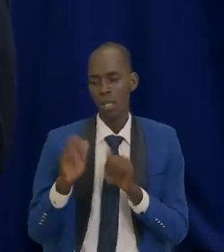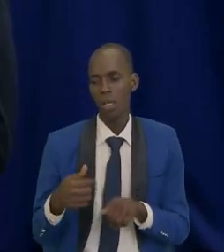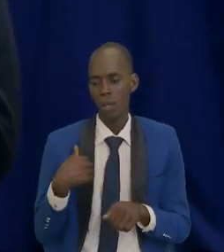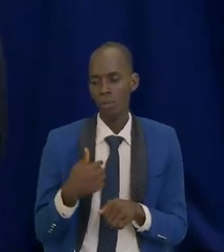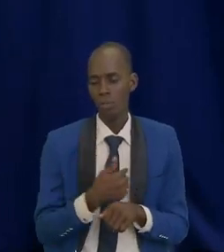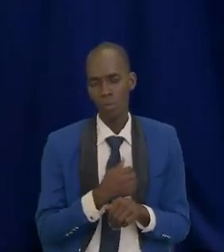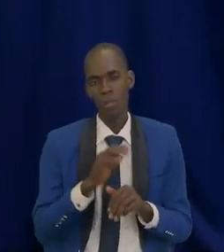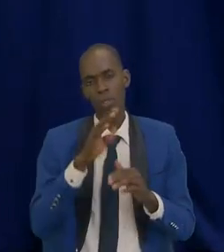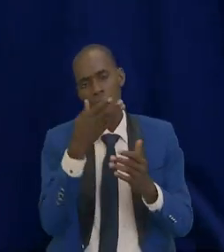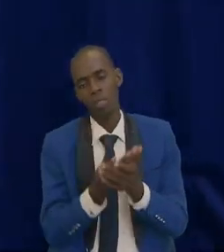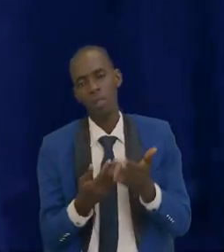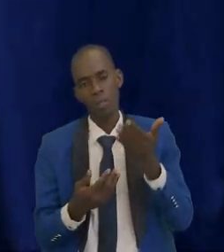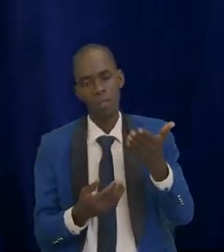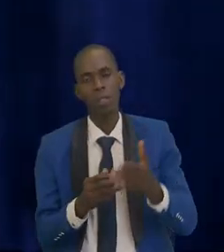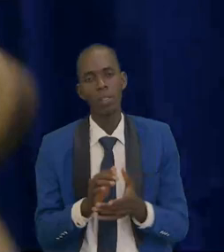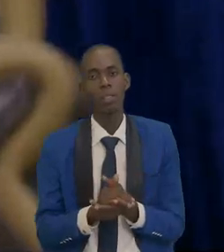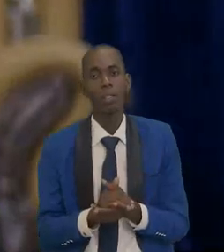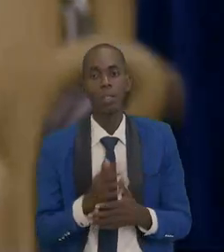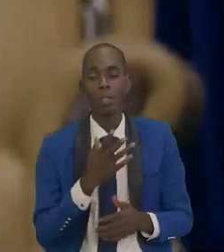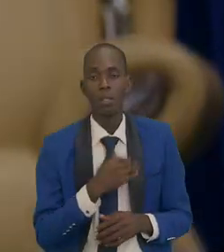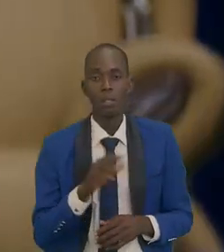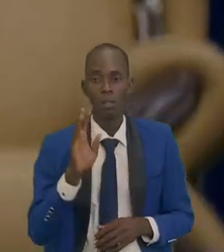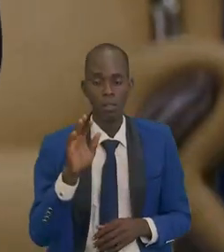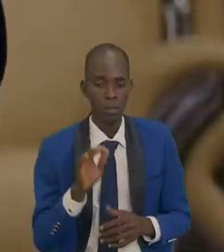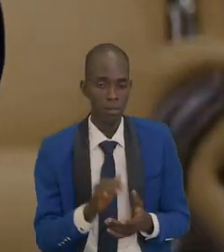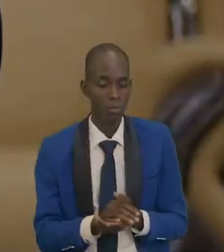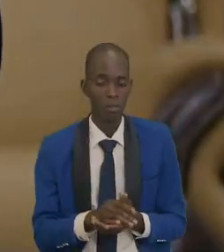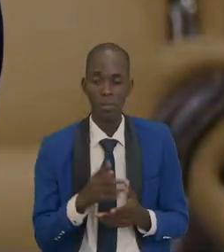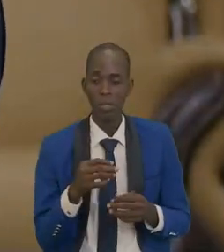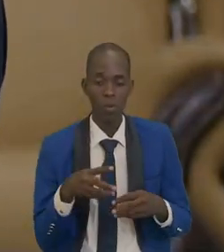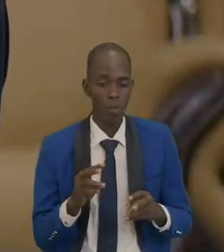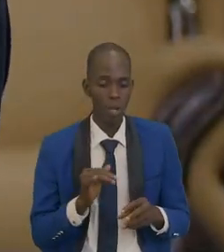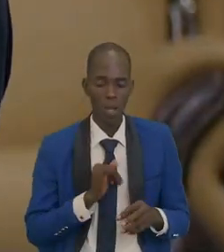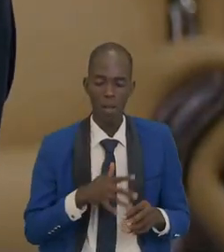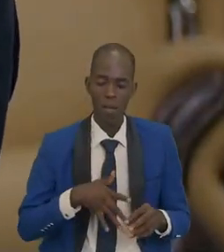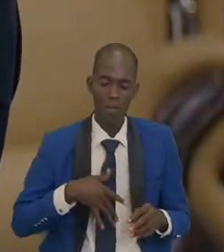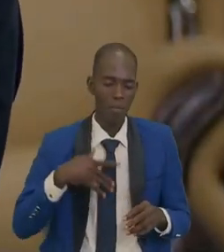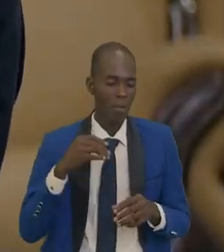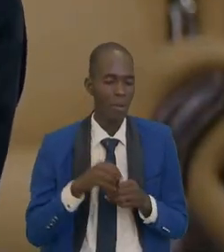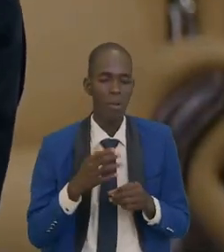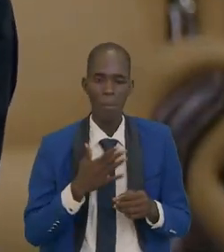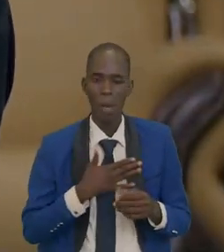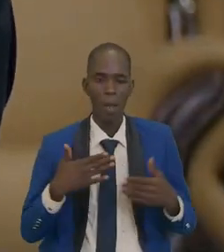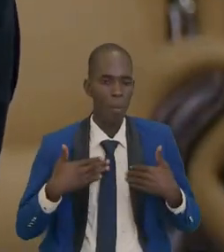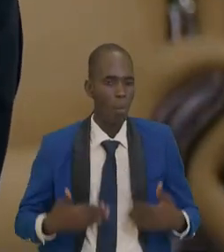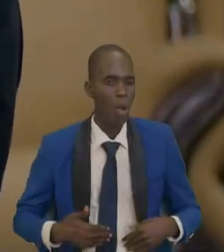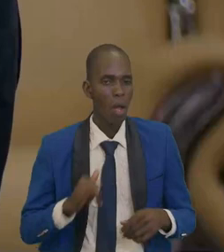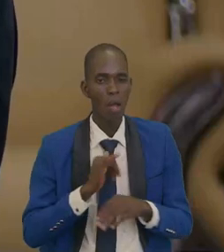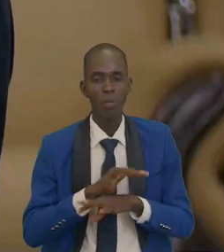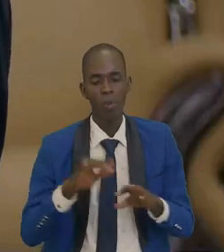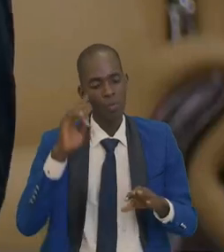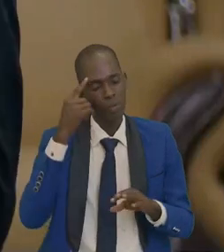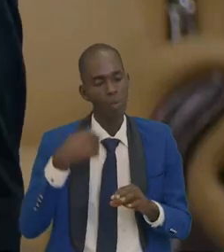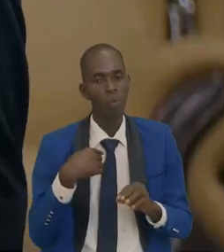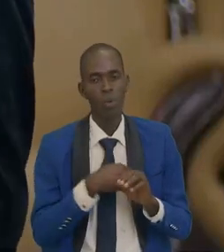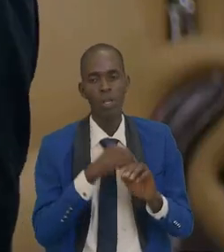jamais atteindre là-bas? Et te dit, tel que je me sens là, tel que je sens dans mon corps, je ne pense pas que je